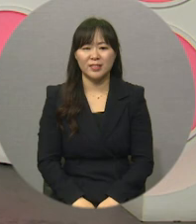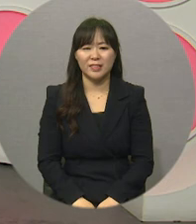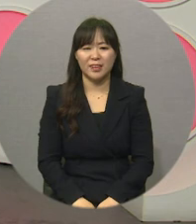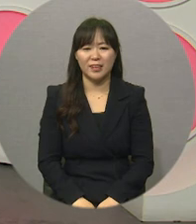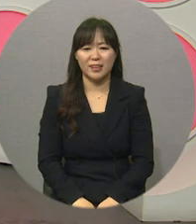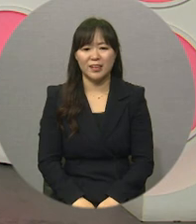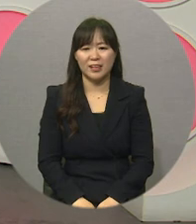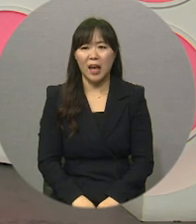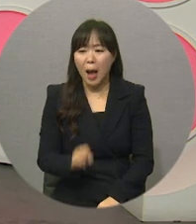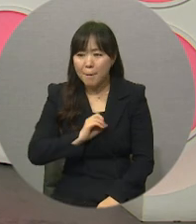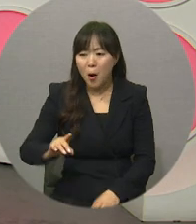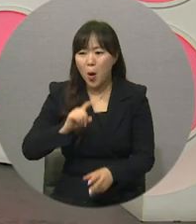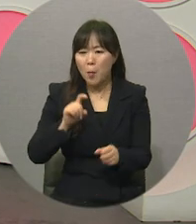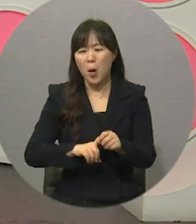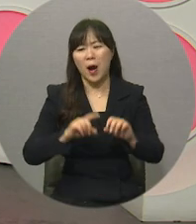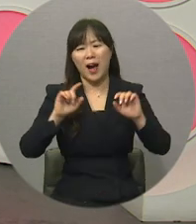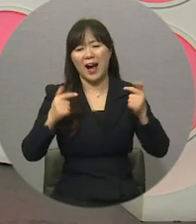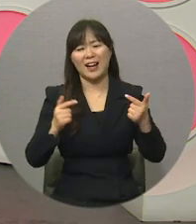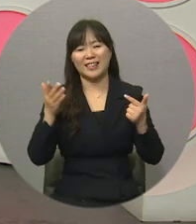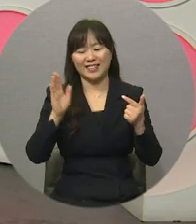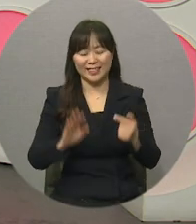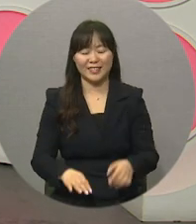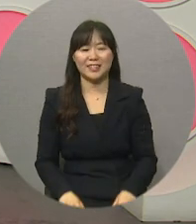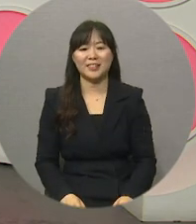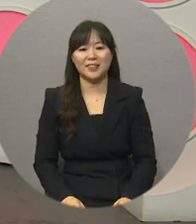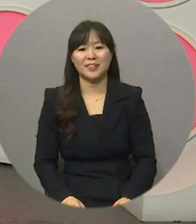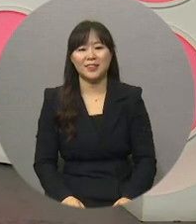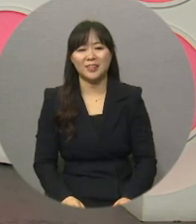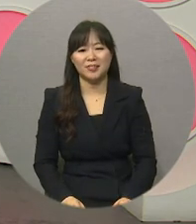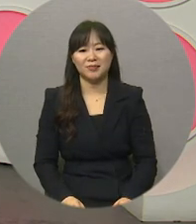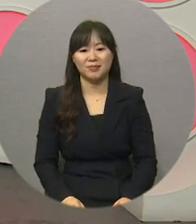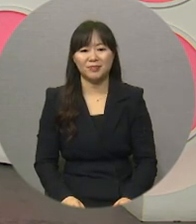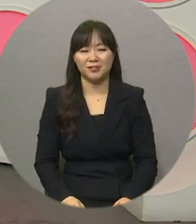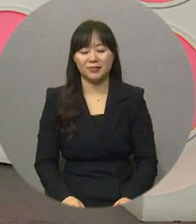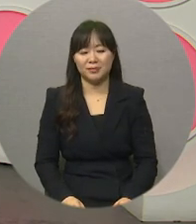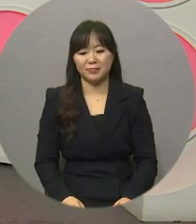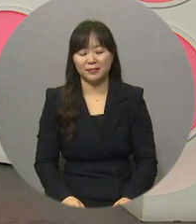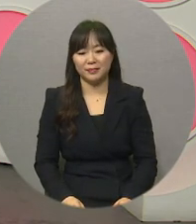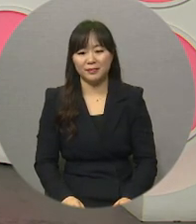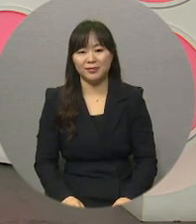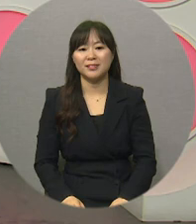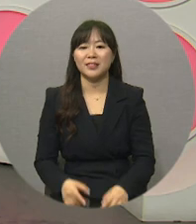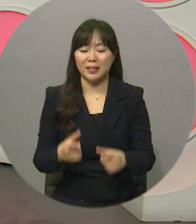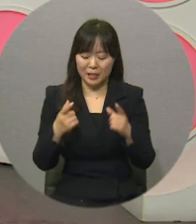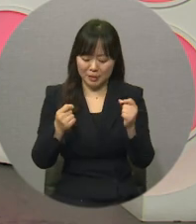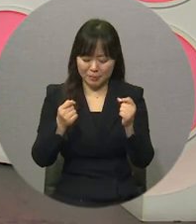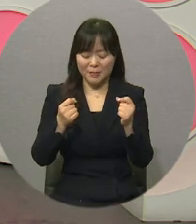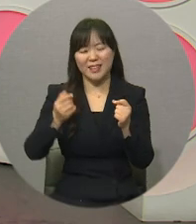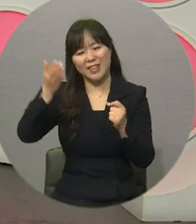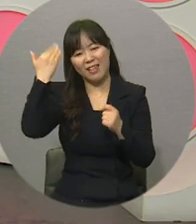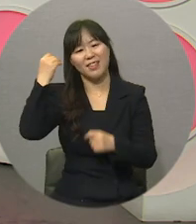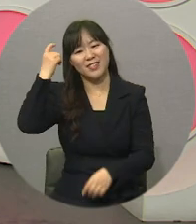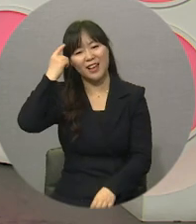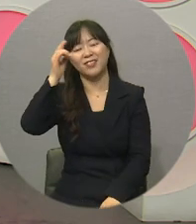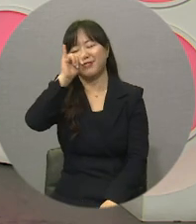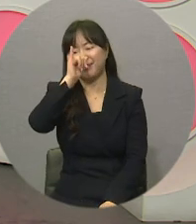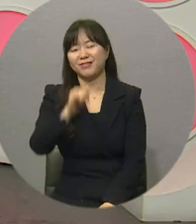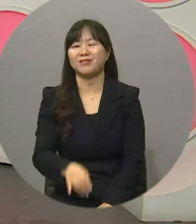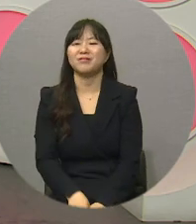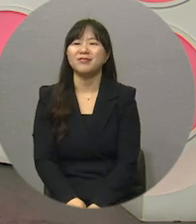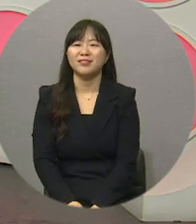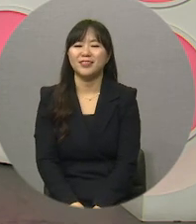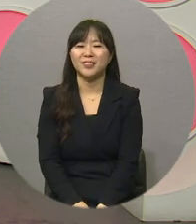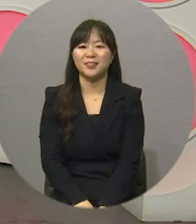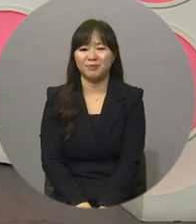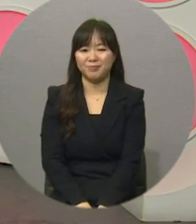뜻이 버리고 그런 게 아니었는데. 그래서 근데 어쨌든 그런 또 이렇게 뭐 생각 옛날 생각들이 좀 나네요.